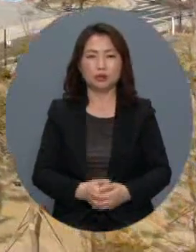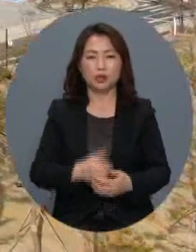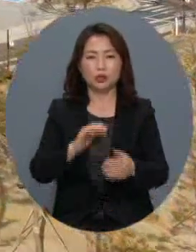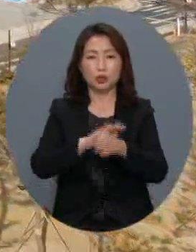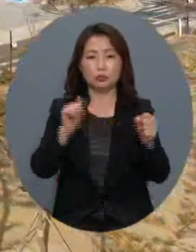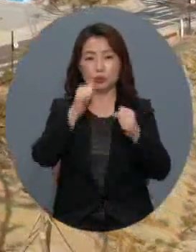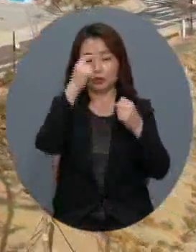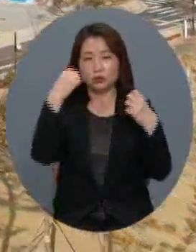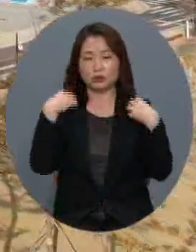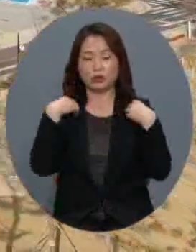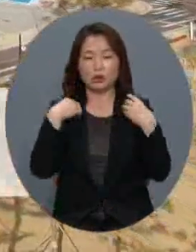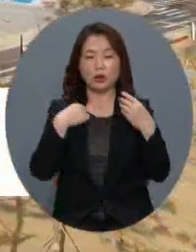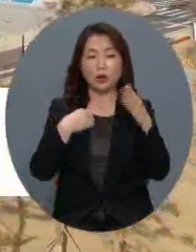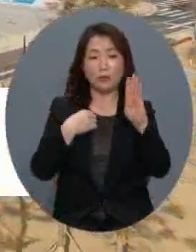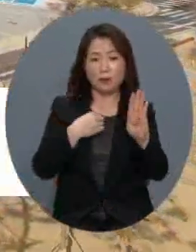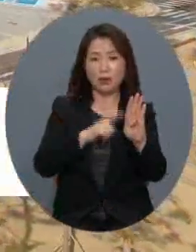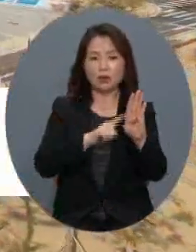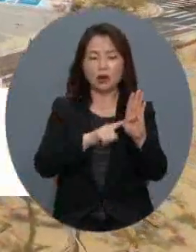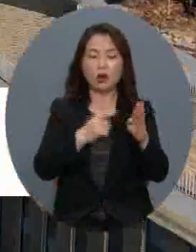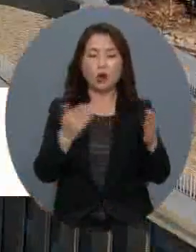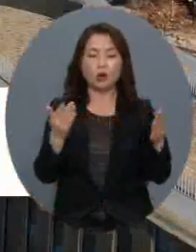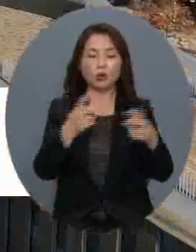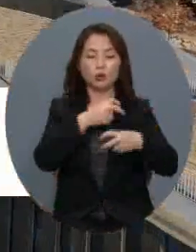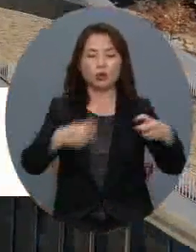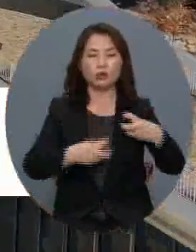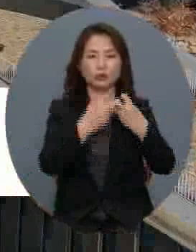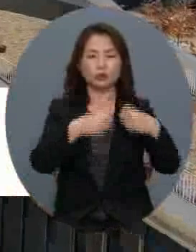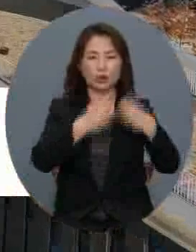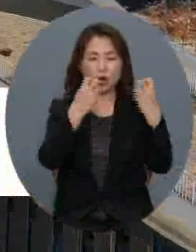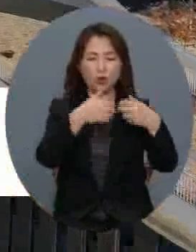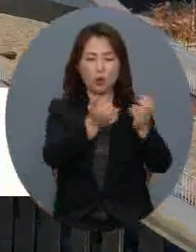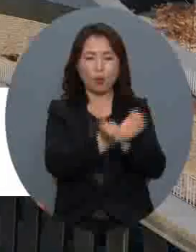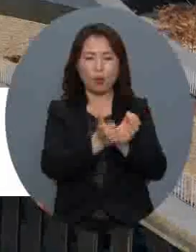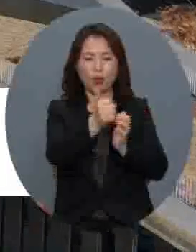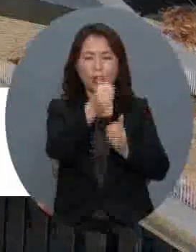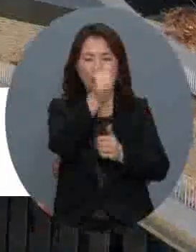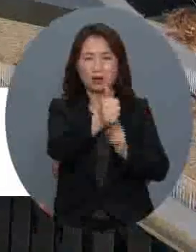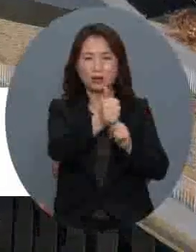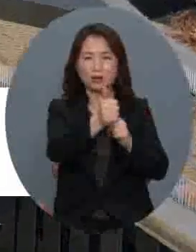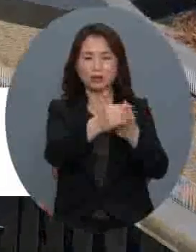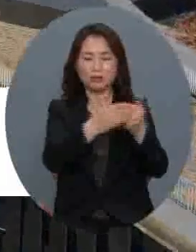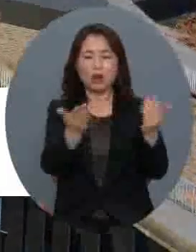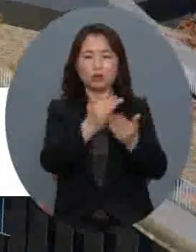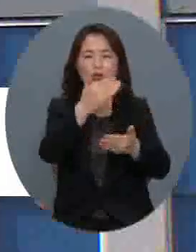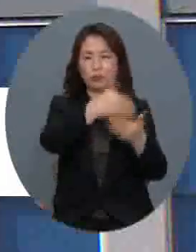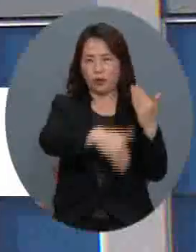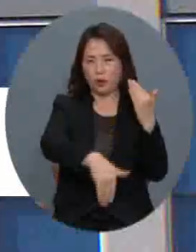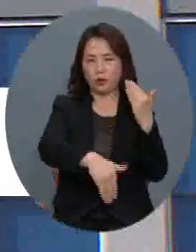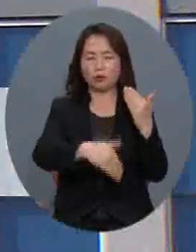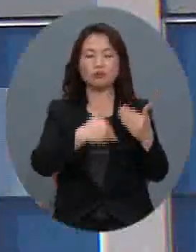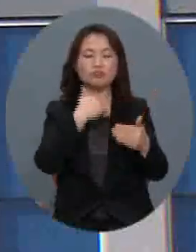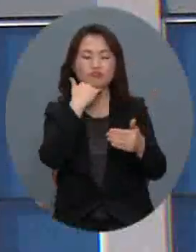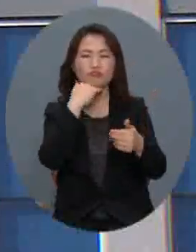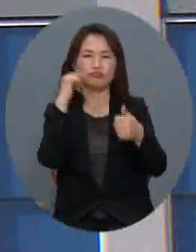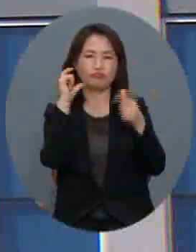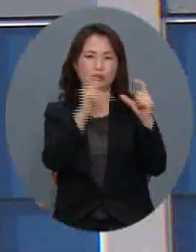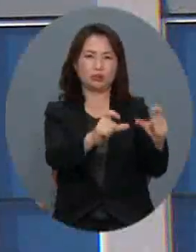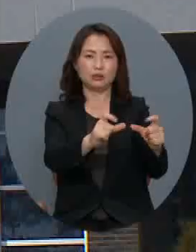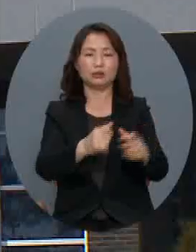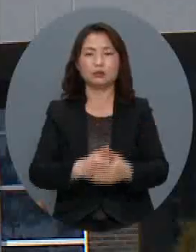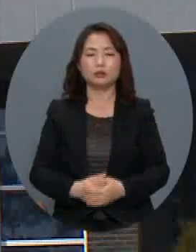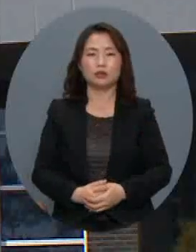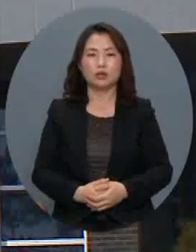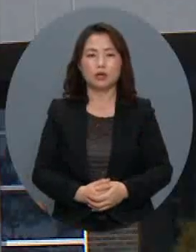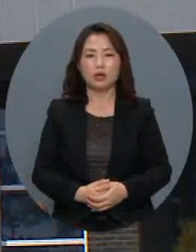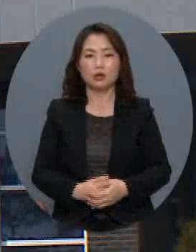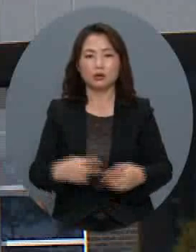경북 경찰청은 b 경찰관이 교통사고 조사 부서의 부서장이 만큼 업무에서 배제하고 대기발령 했습니다